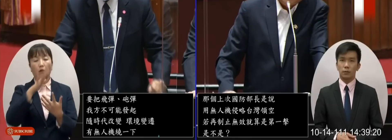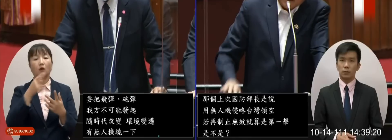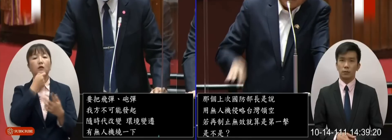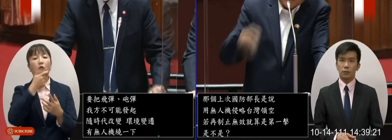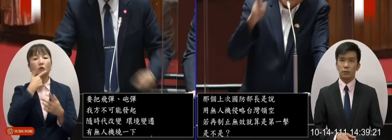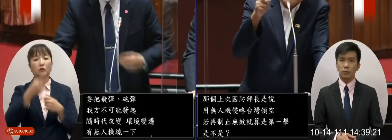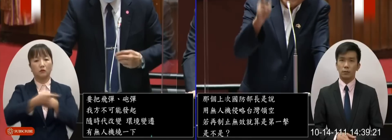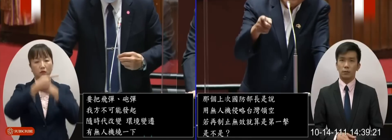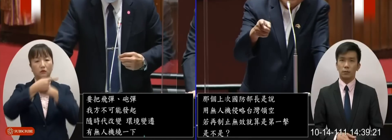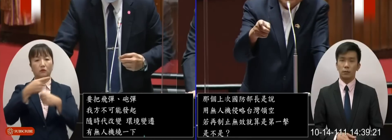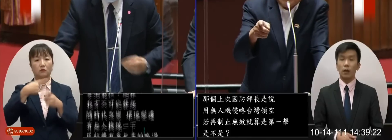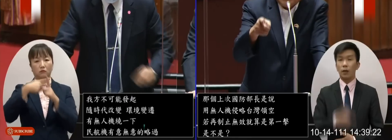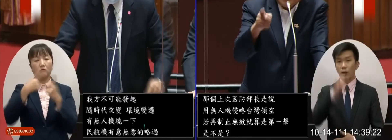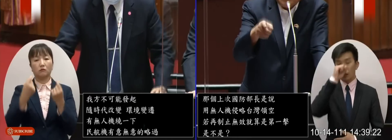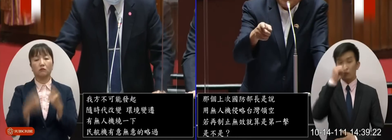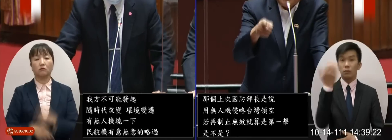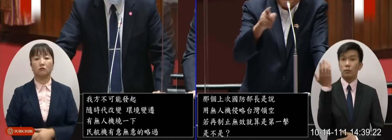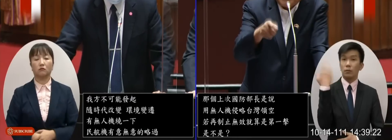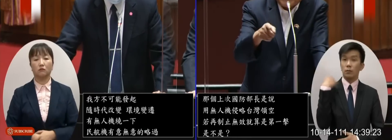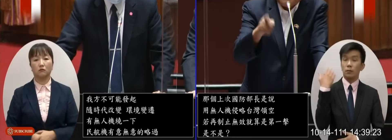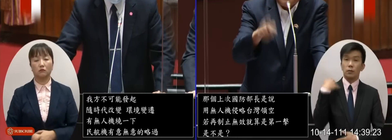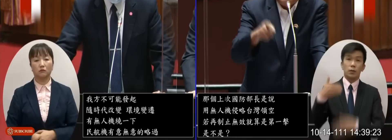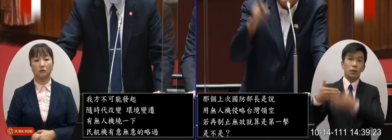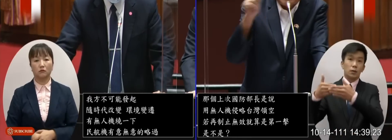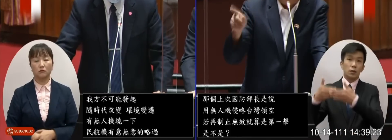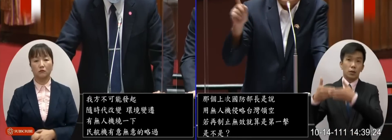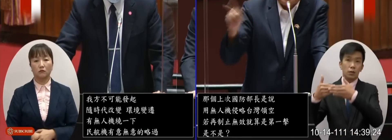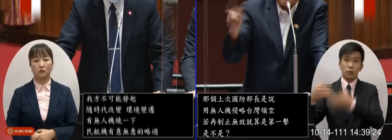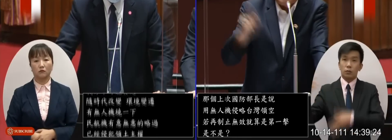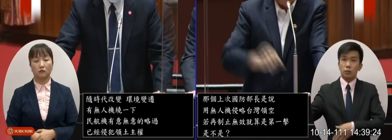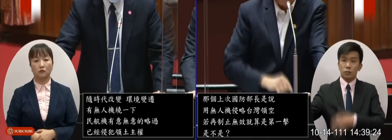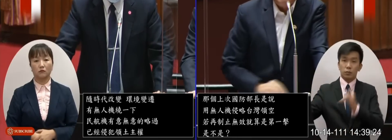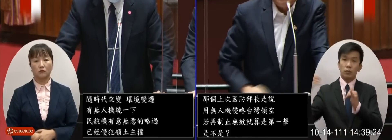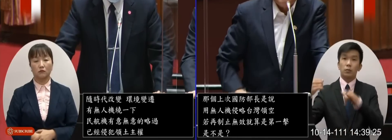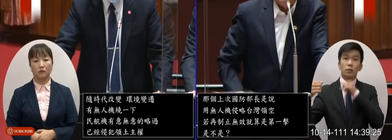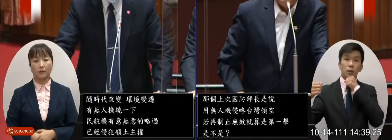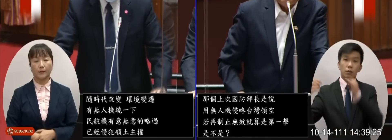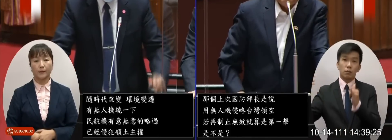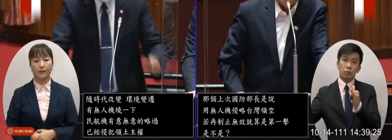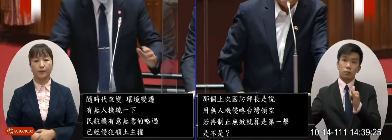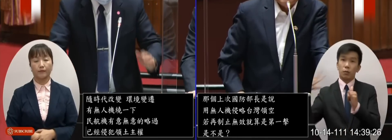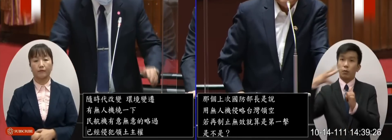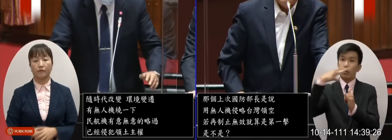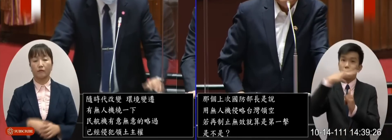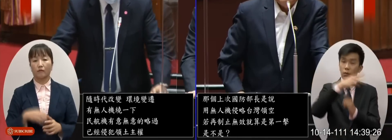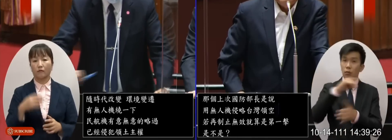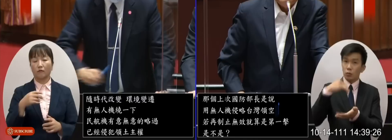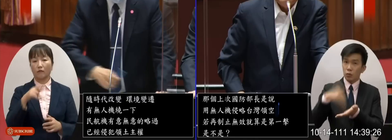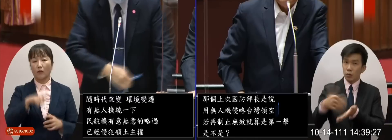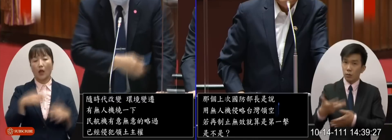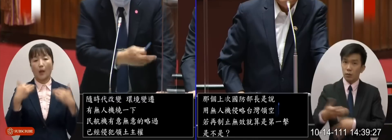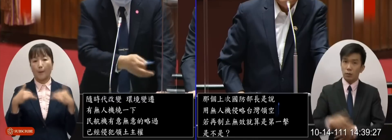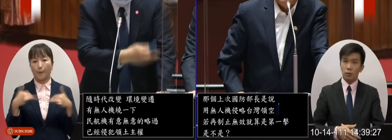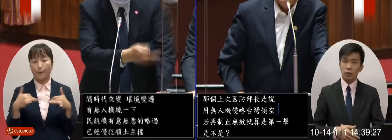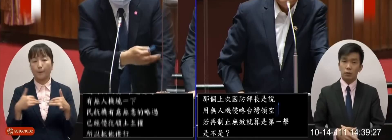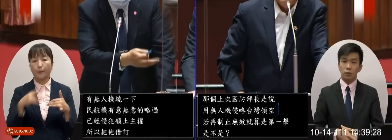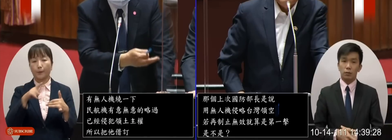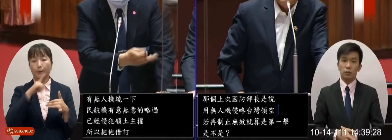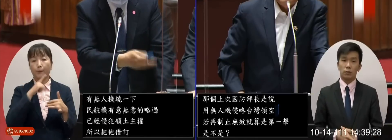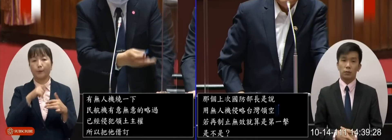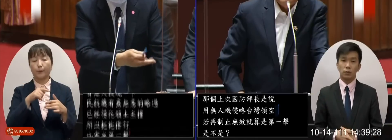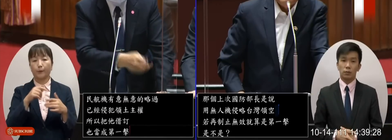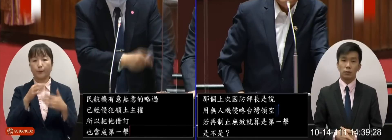他的第一级。 好了，那上一次那个中共的飞弹飞越台湾算不算第一级？ 那时候因为我们还没有把这个做